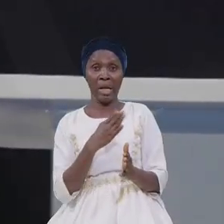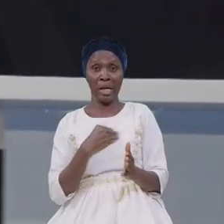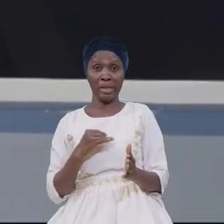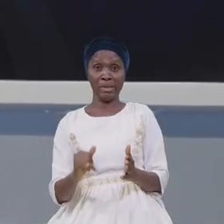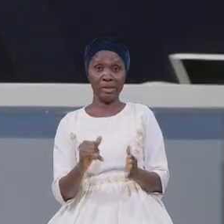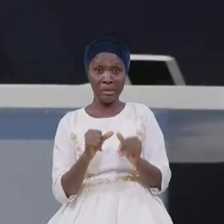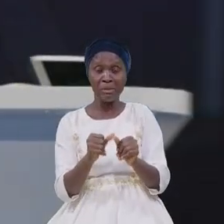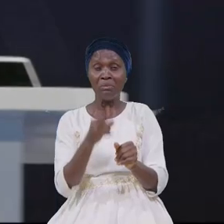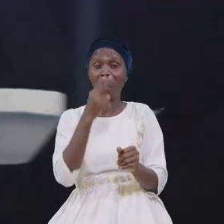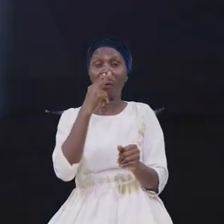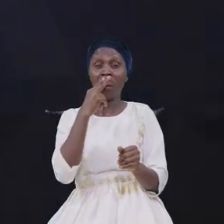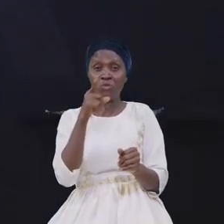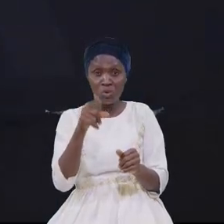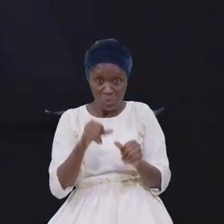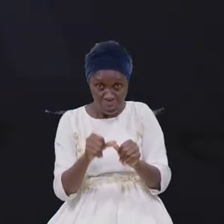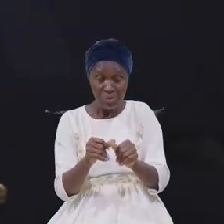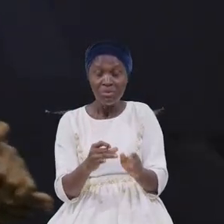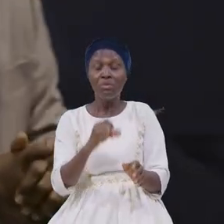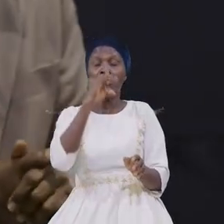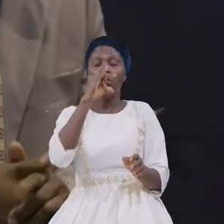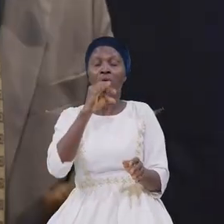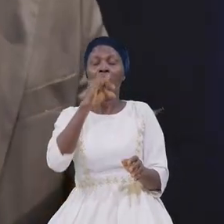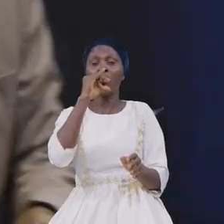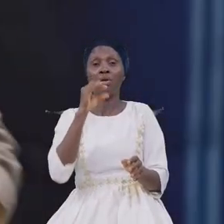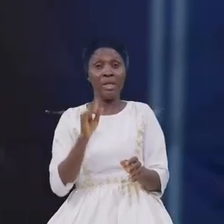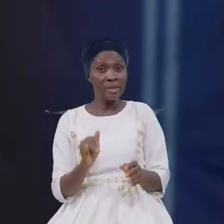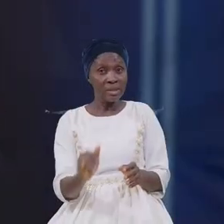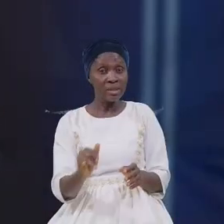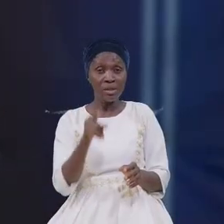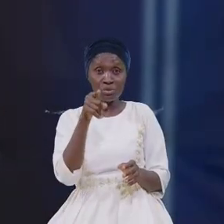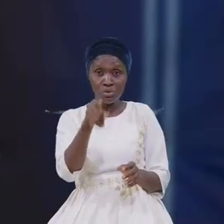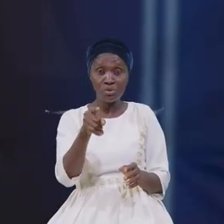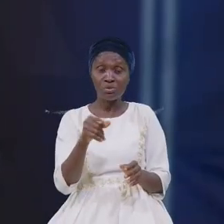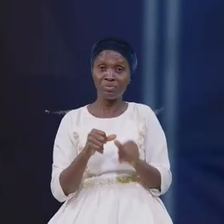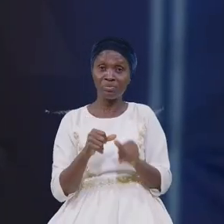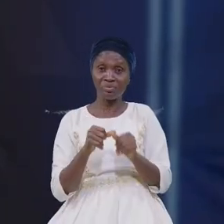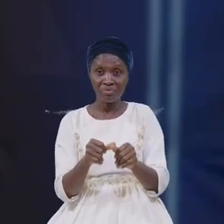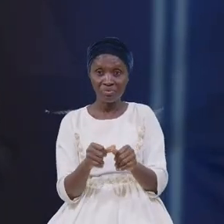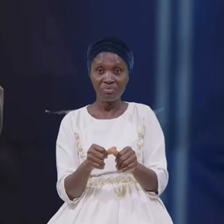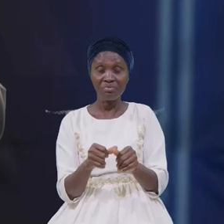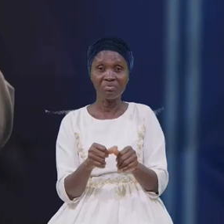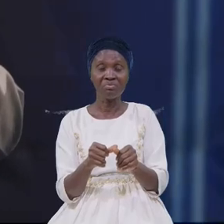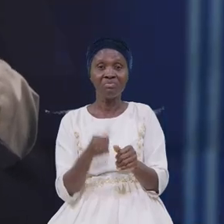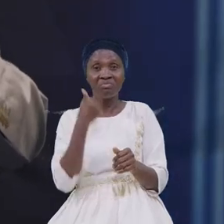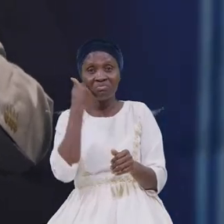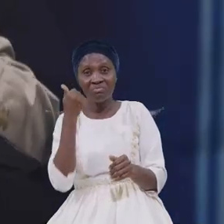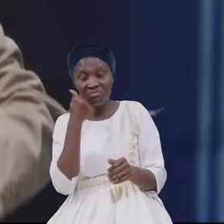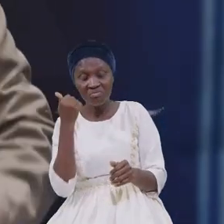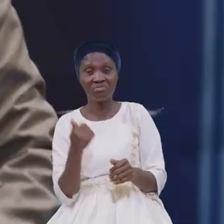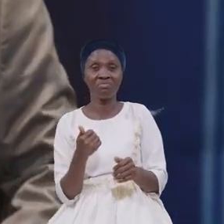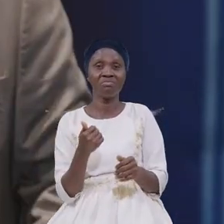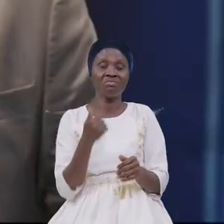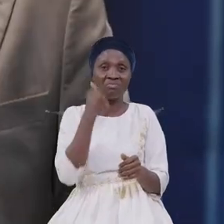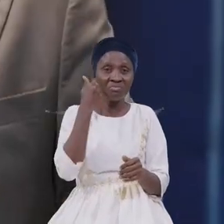vous êtes un buveur, un toxicomane, un fumeur, et vous êtes un coureur